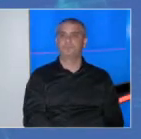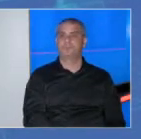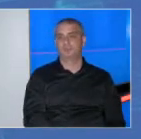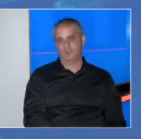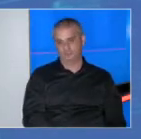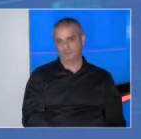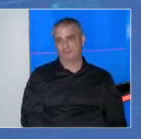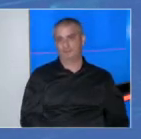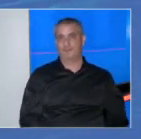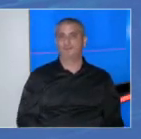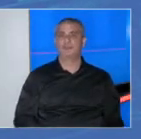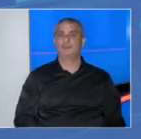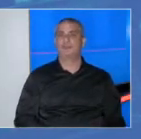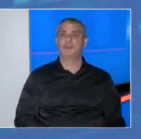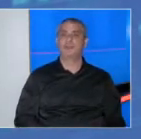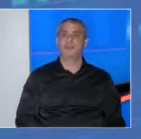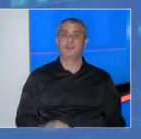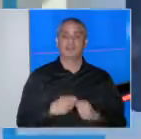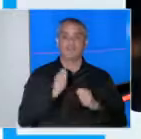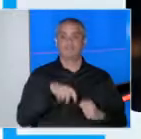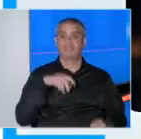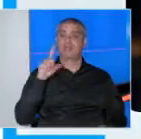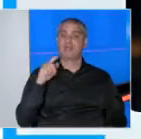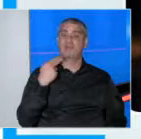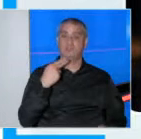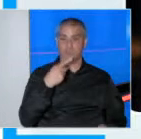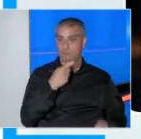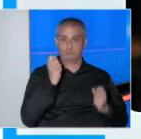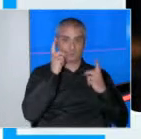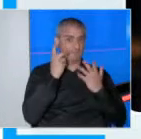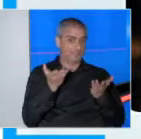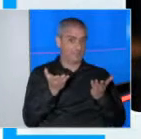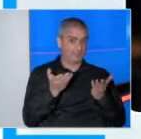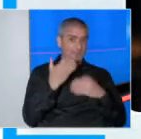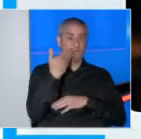פוליטיות. חבר הכנסת יוראי להב הרצנו מיש עתיד צייץ כך. מפתיע ככל שזה יהיה,